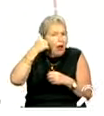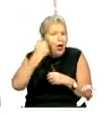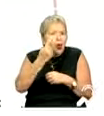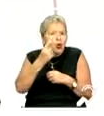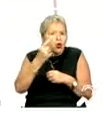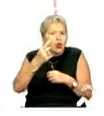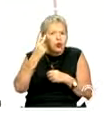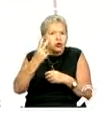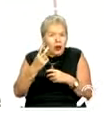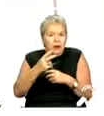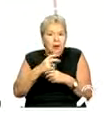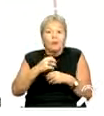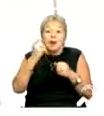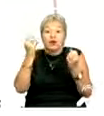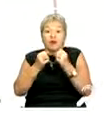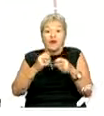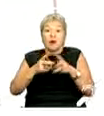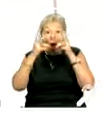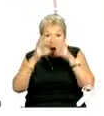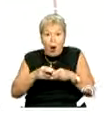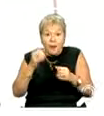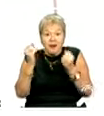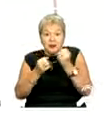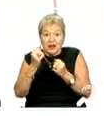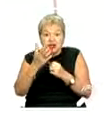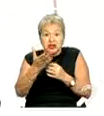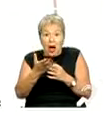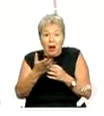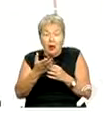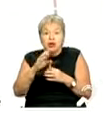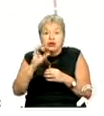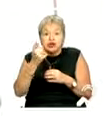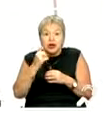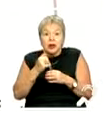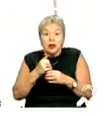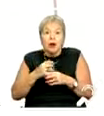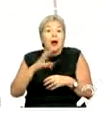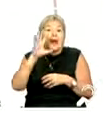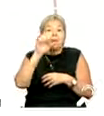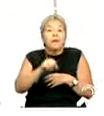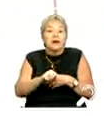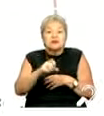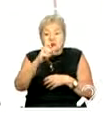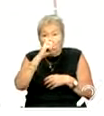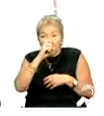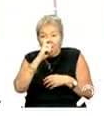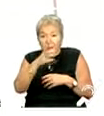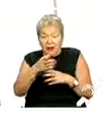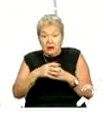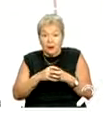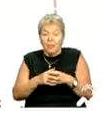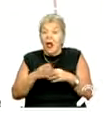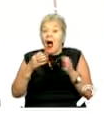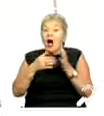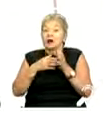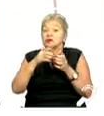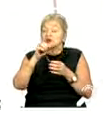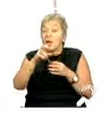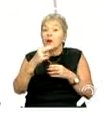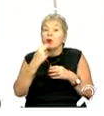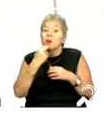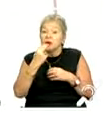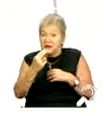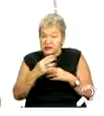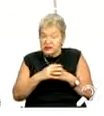112, iar șoferul a oprit imediat mijlocul de transport și l-a imobilizat pe bărbat. La fața locului au ajuns